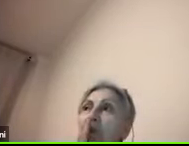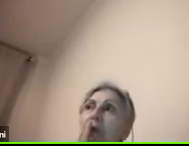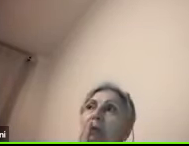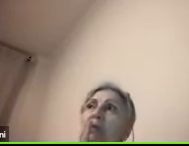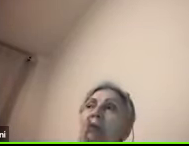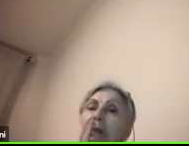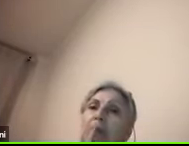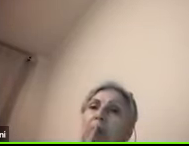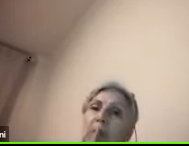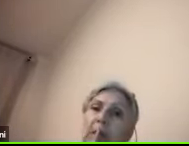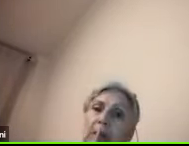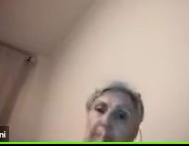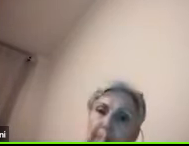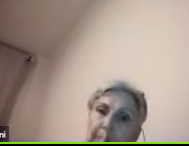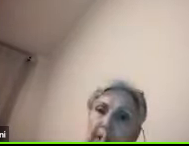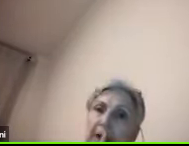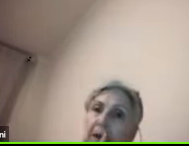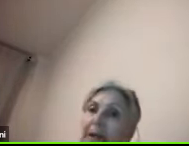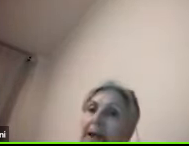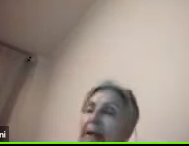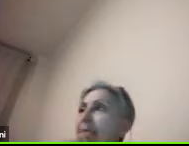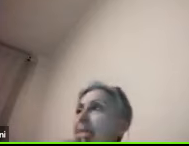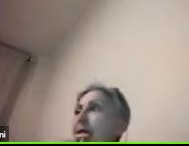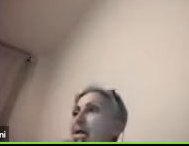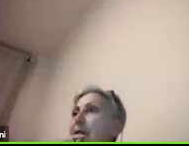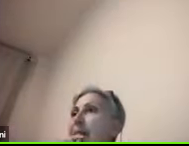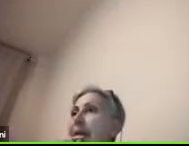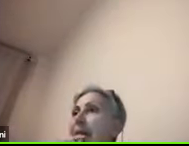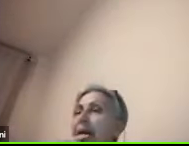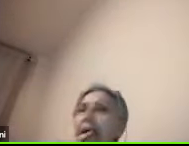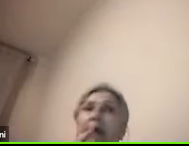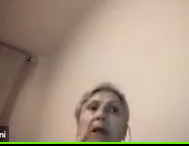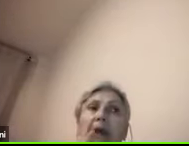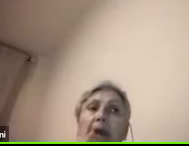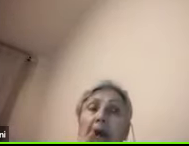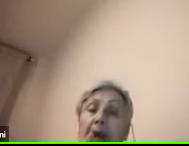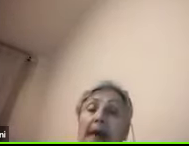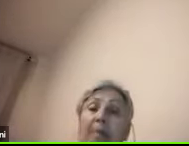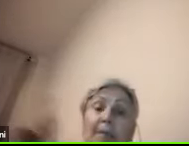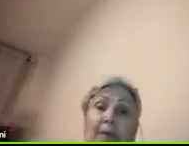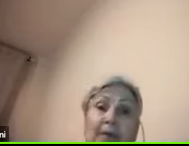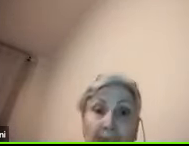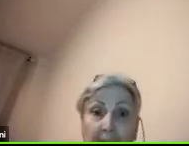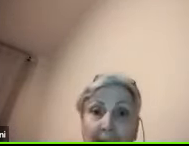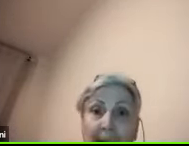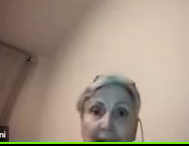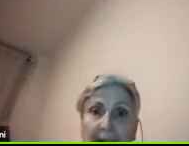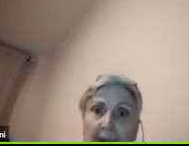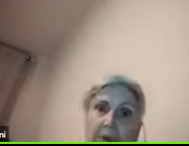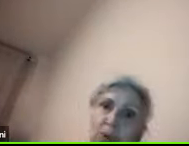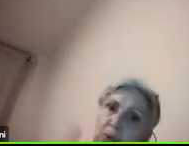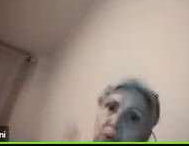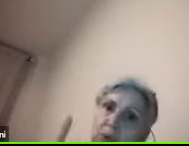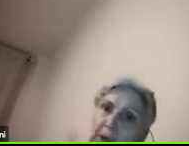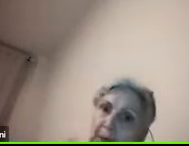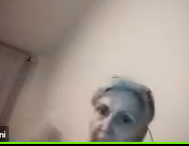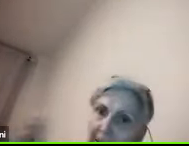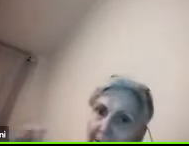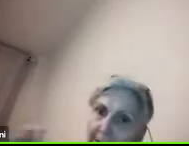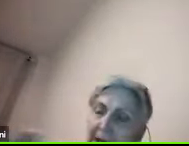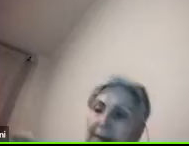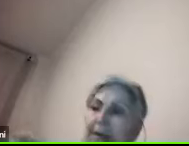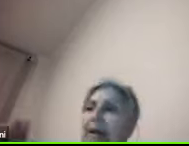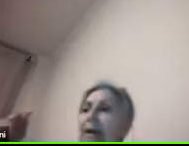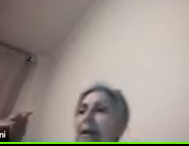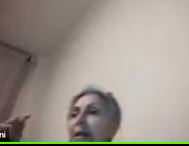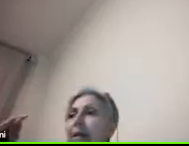certo punto ad una di noi, a Marisa precisamente, e l'abbiamo visto in tanti, non tutti, ma